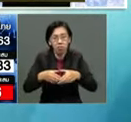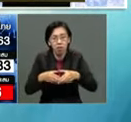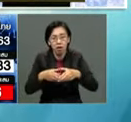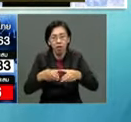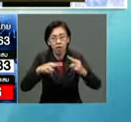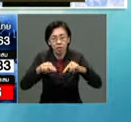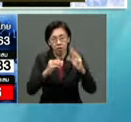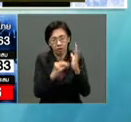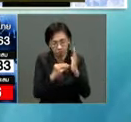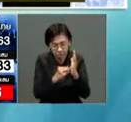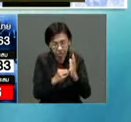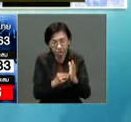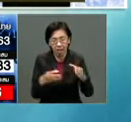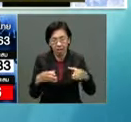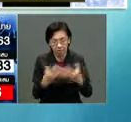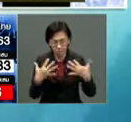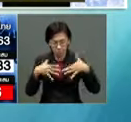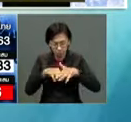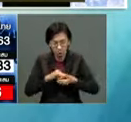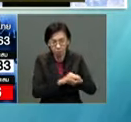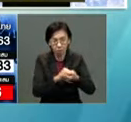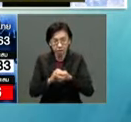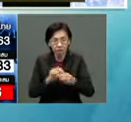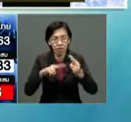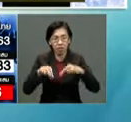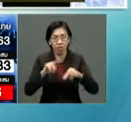างจะเห็นนะครับว่าชุดตรวจร่วมเนี่ย